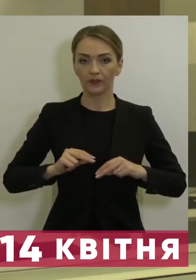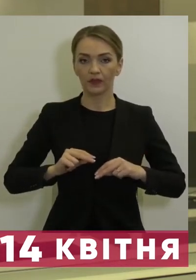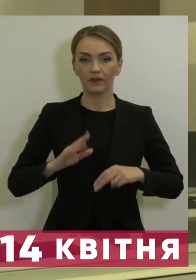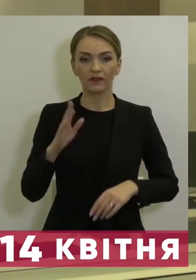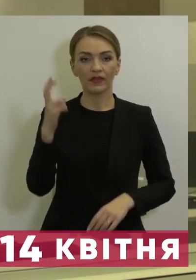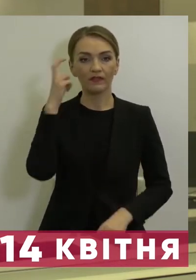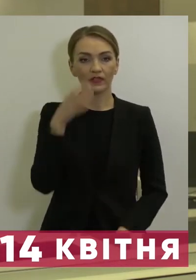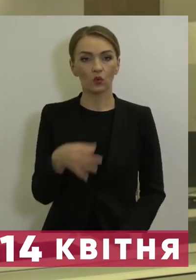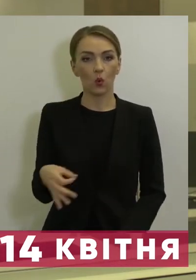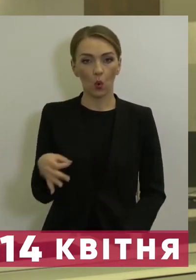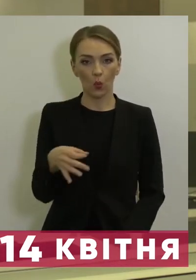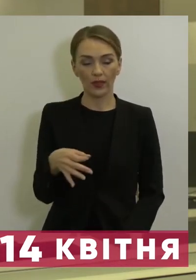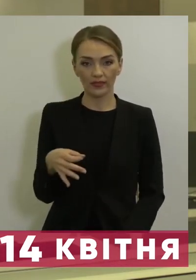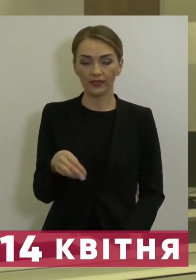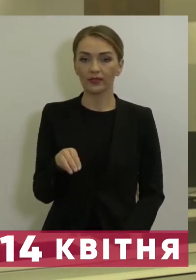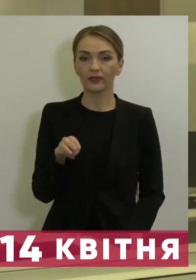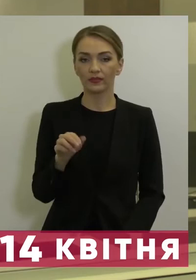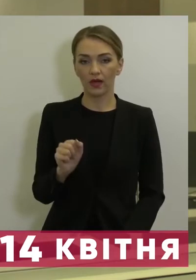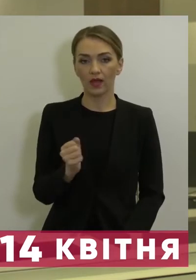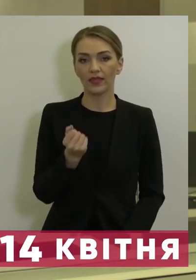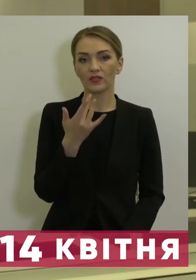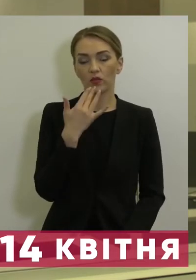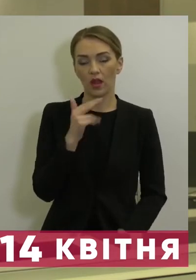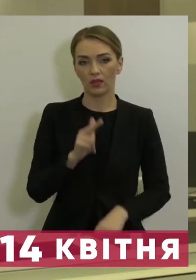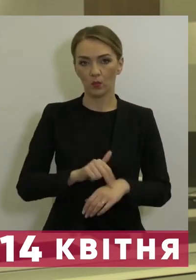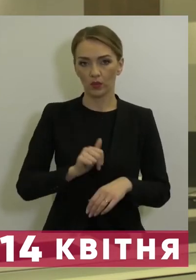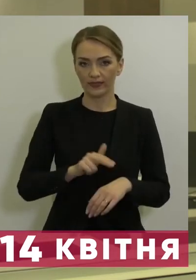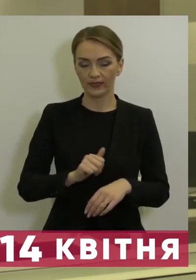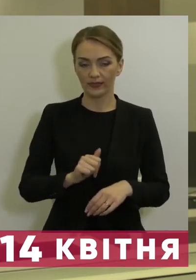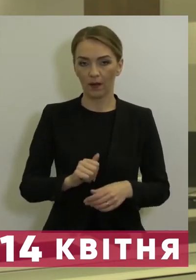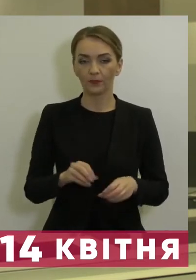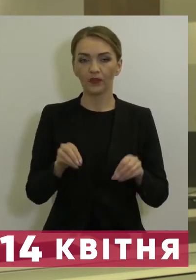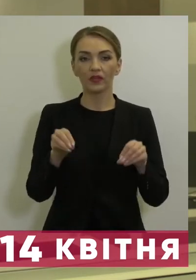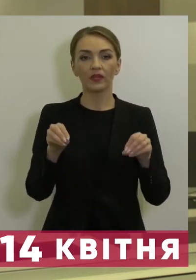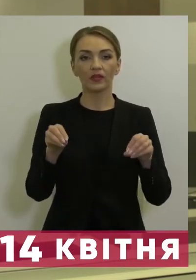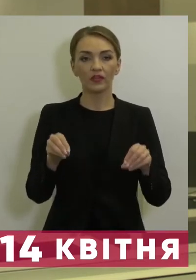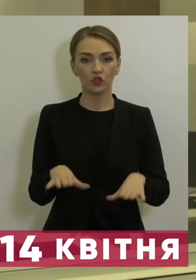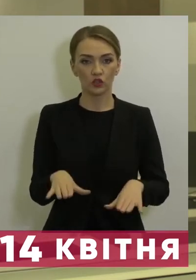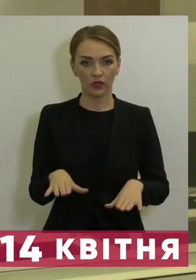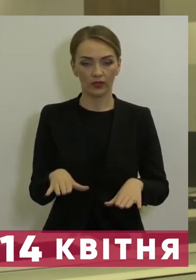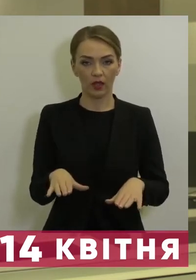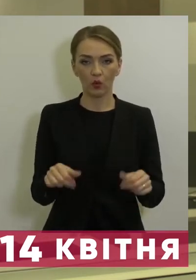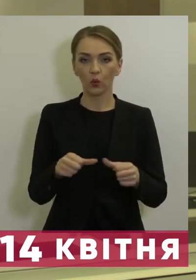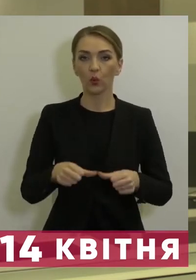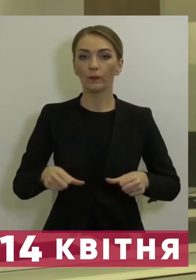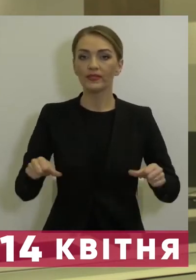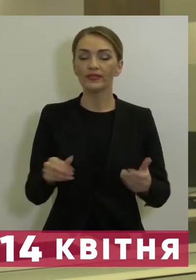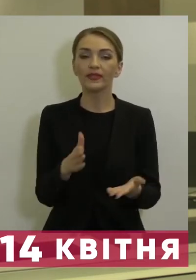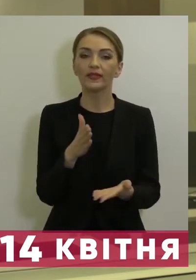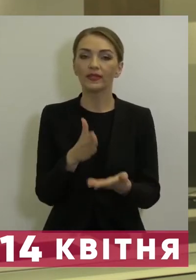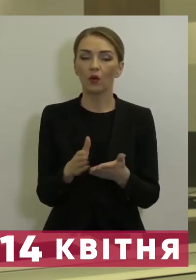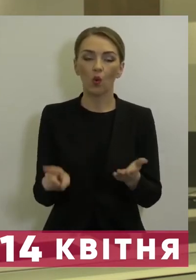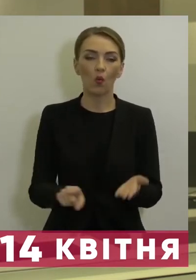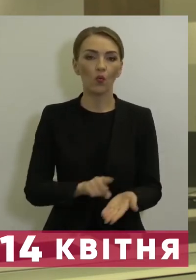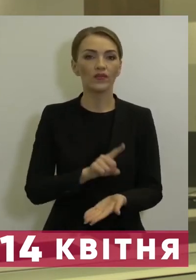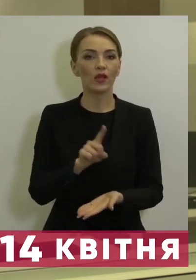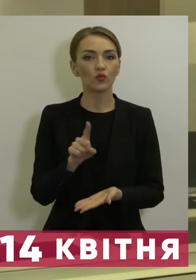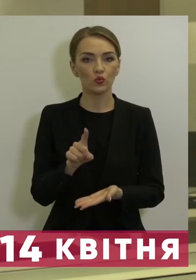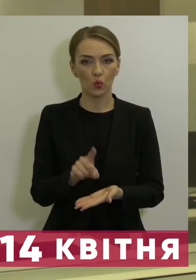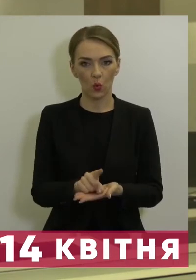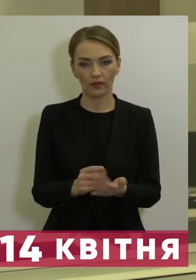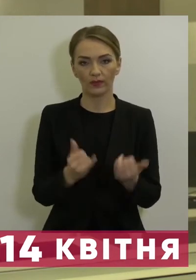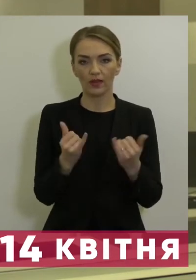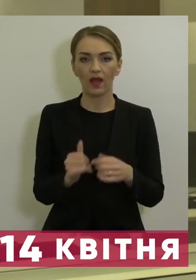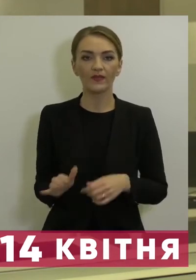у Київській області та Національна поліція. Рішення комісії є